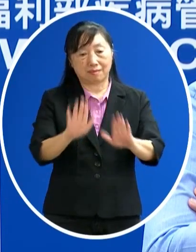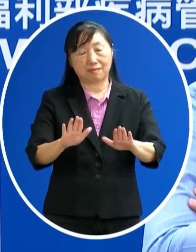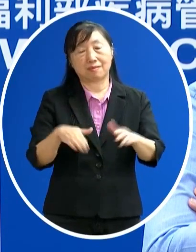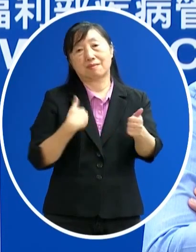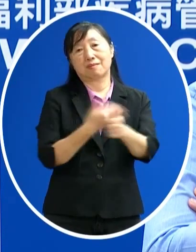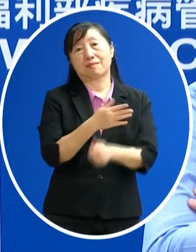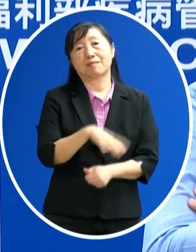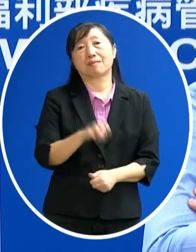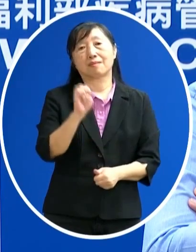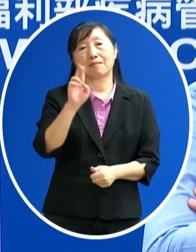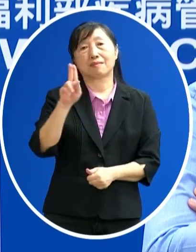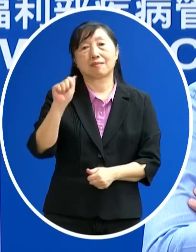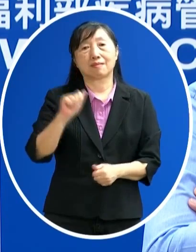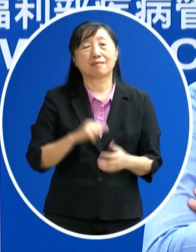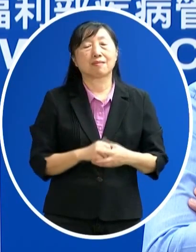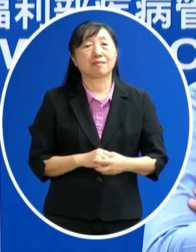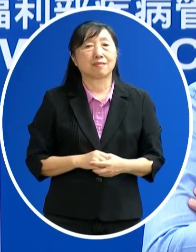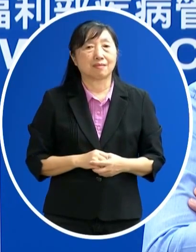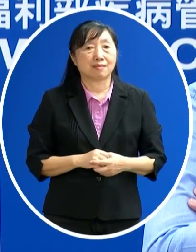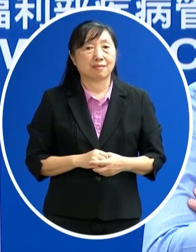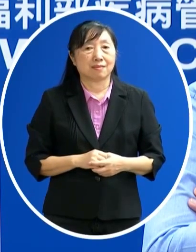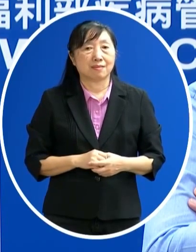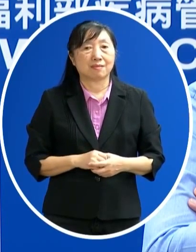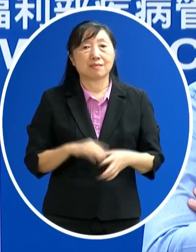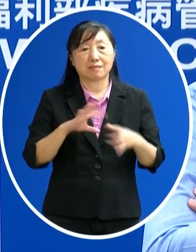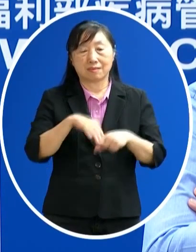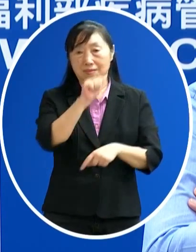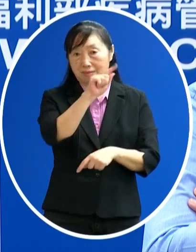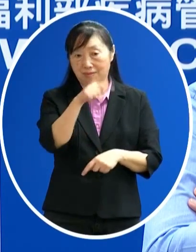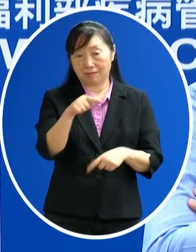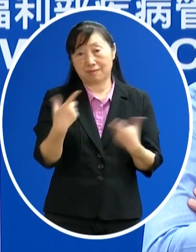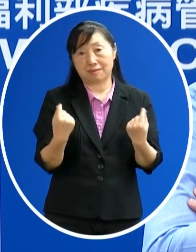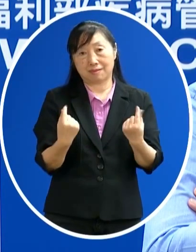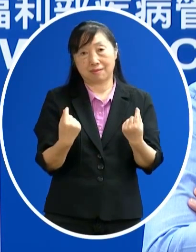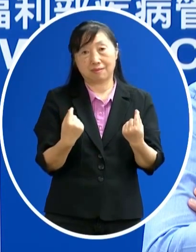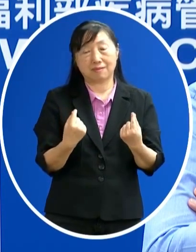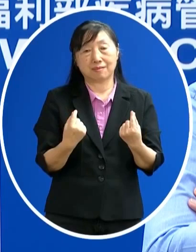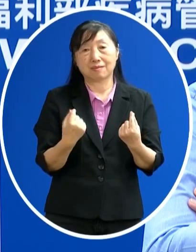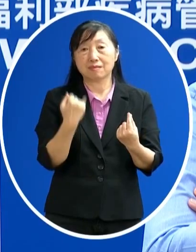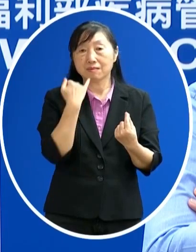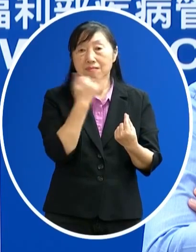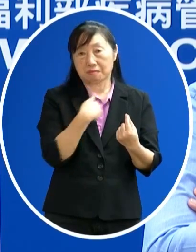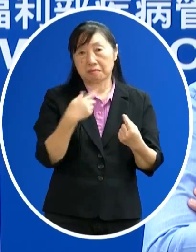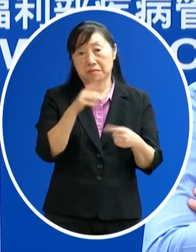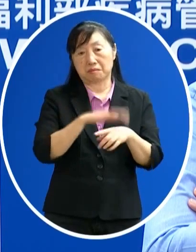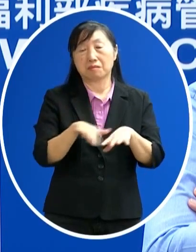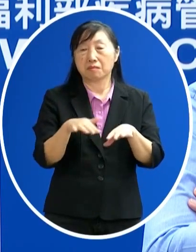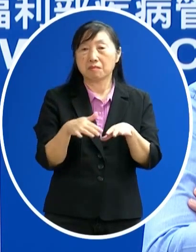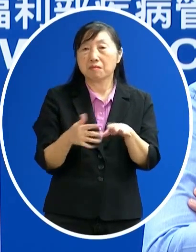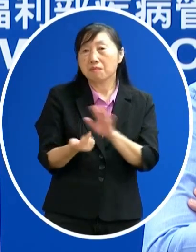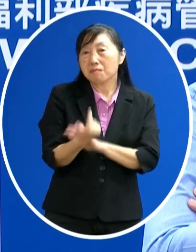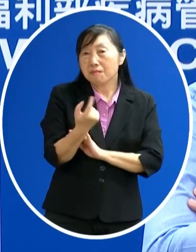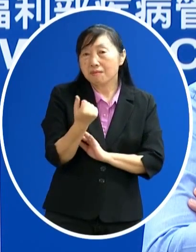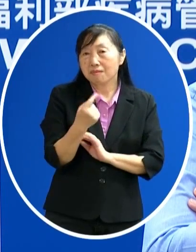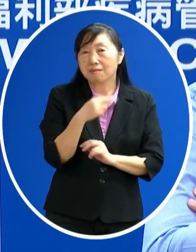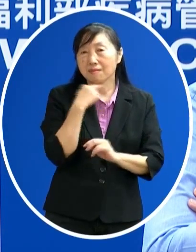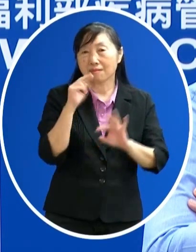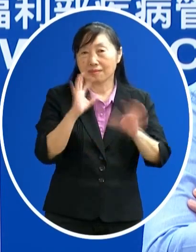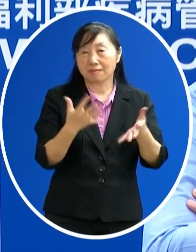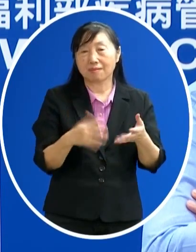予 EUA， 好，所以在 AZ 它也是要估计它可能要比较快一点，它可能在英